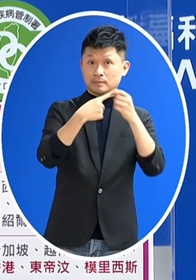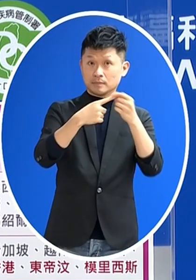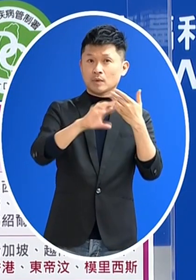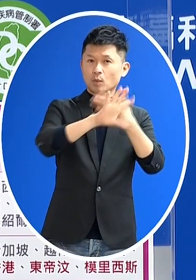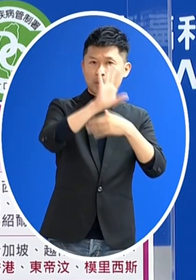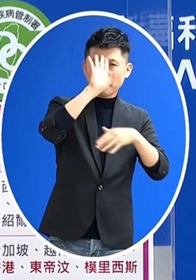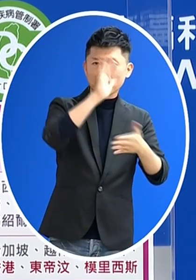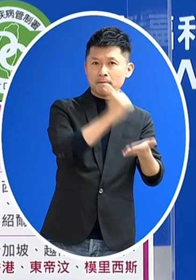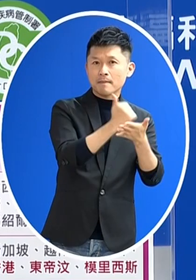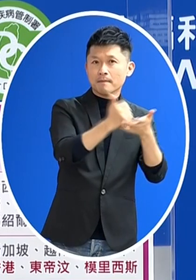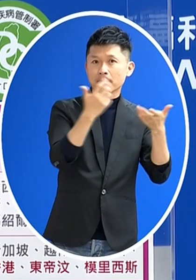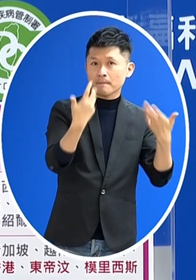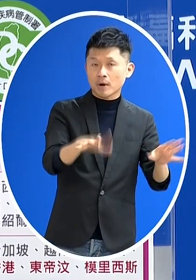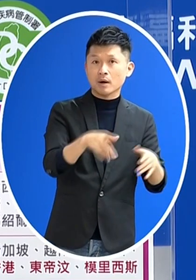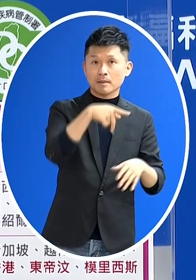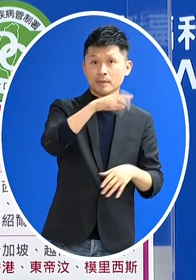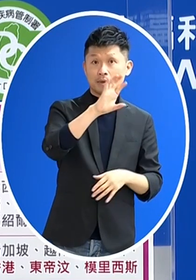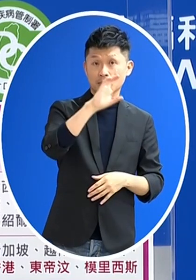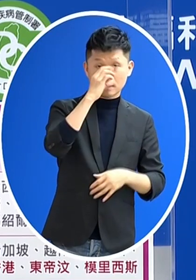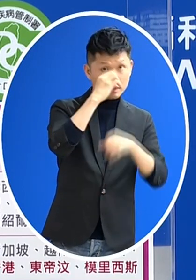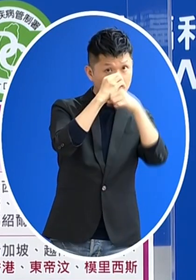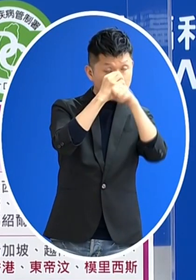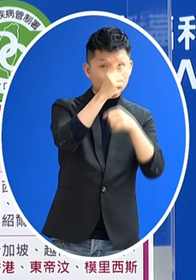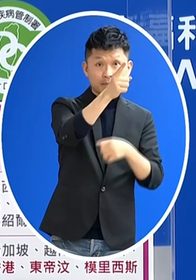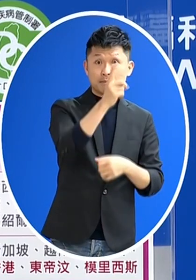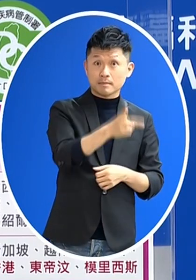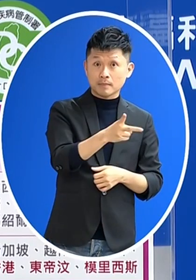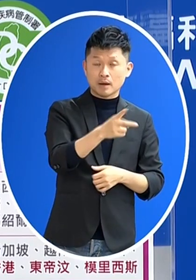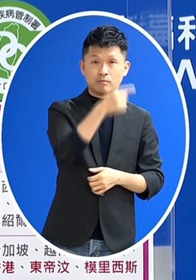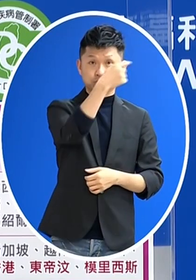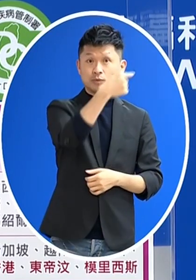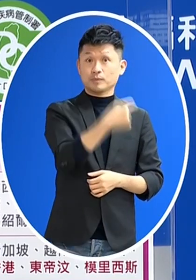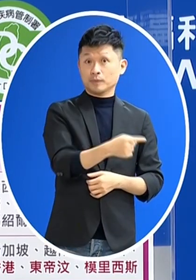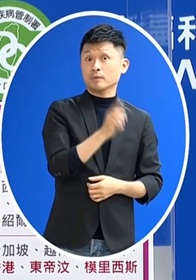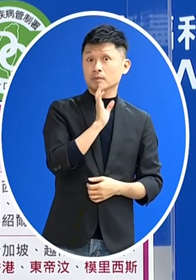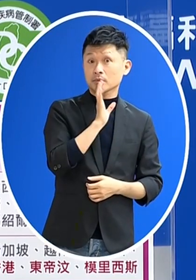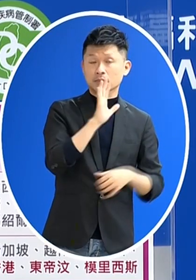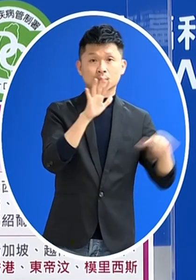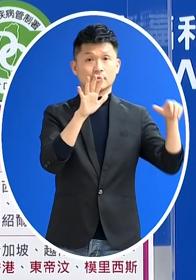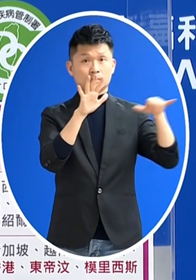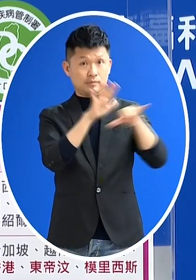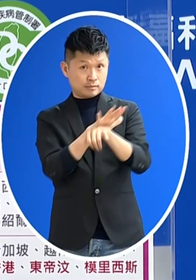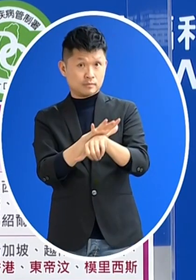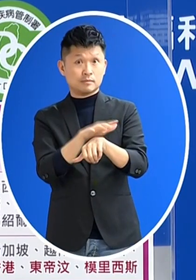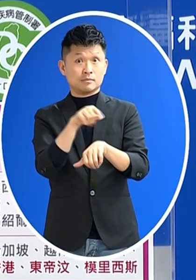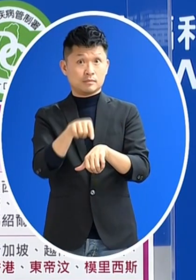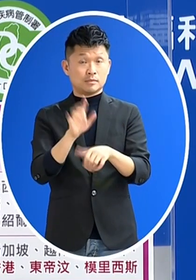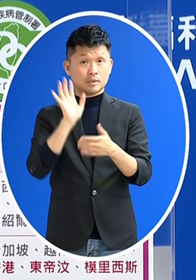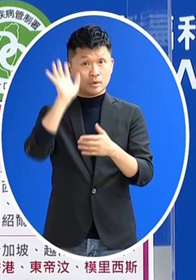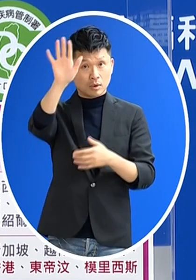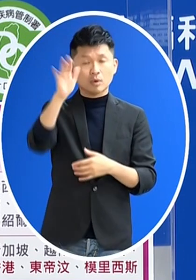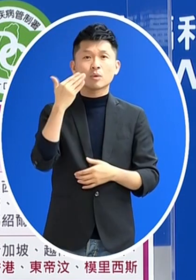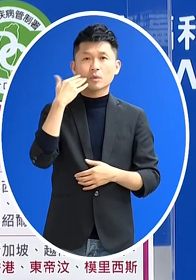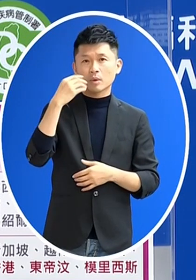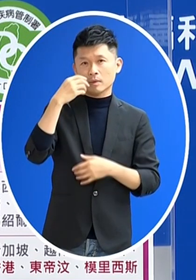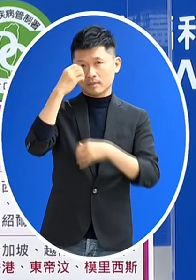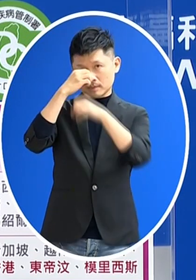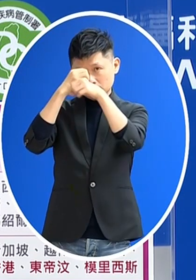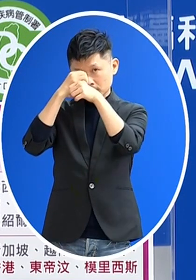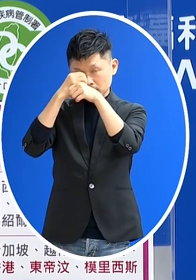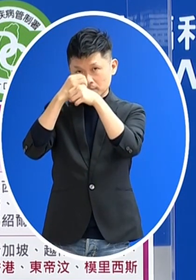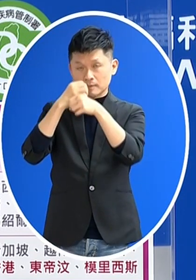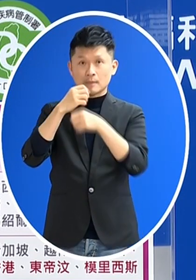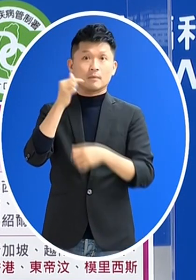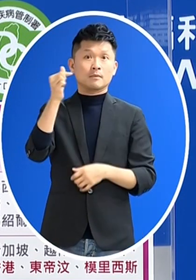确诊并经 PCR 检测2次以上阴性入境的人，他入境后如果再次检验为